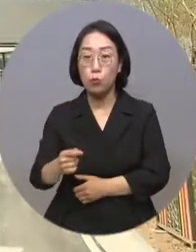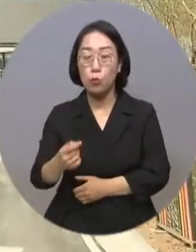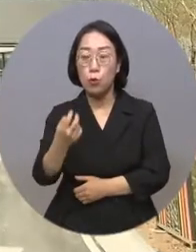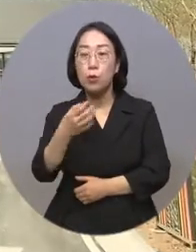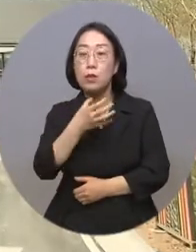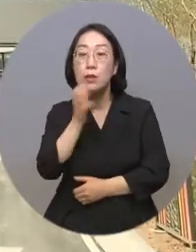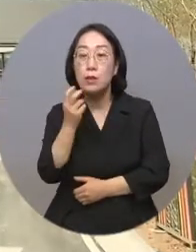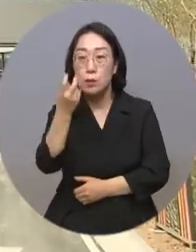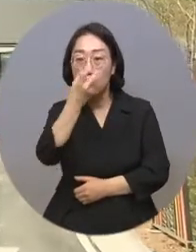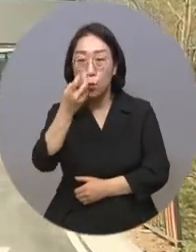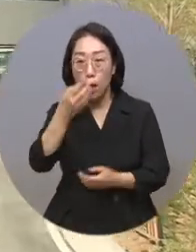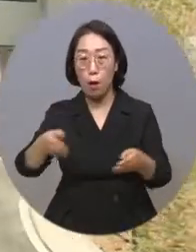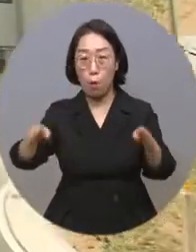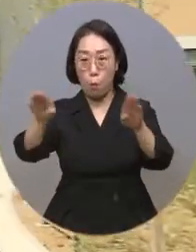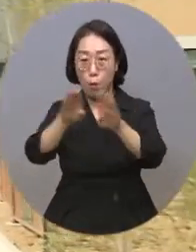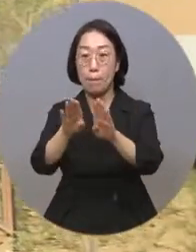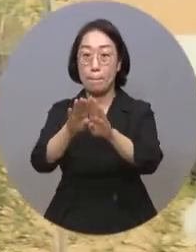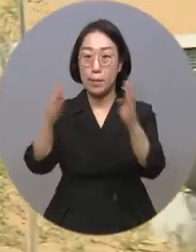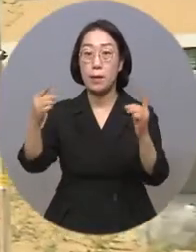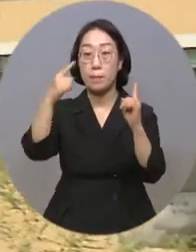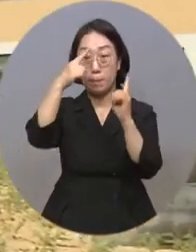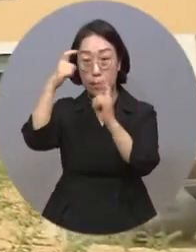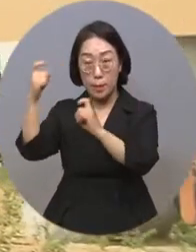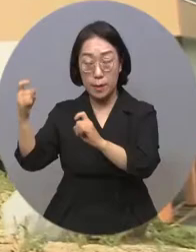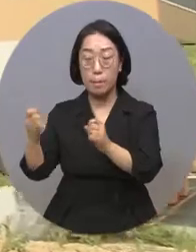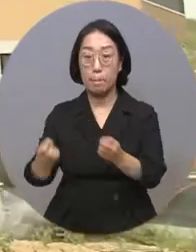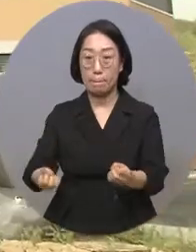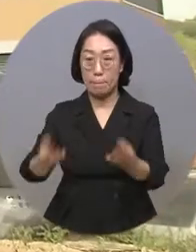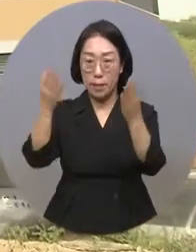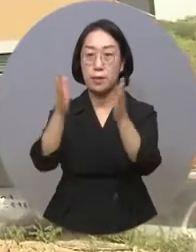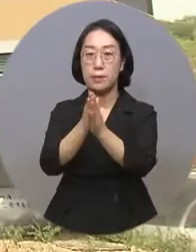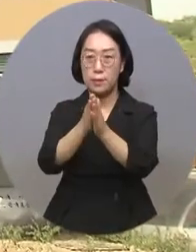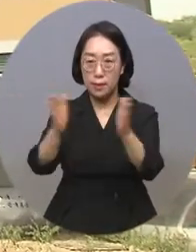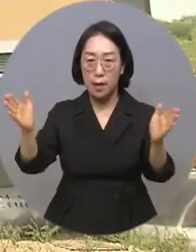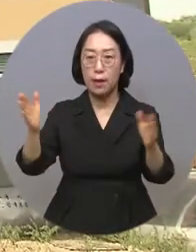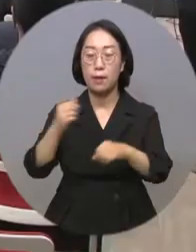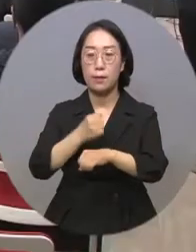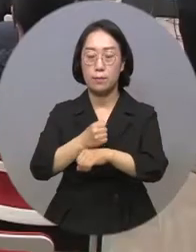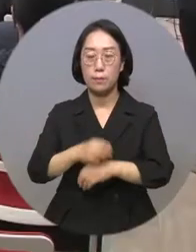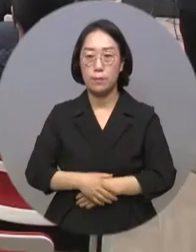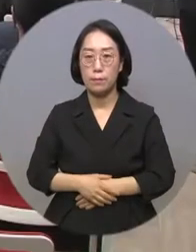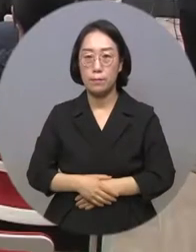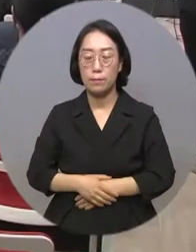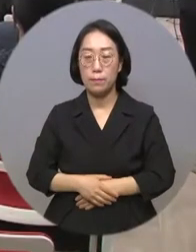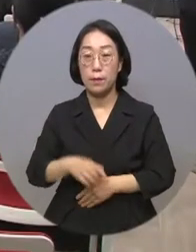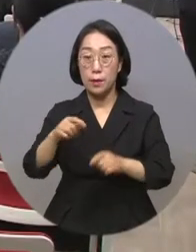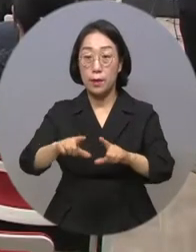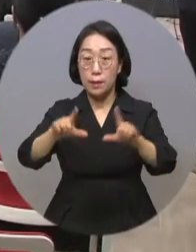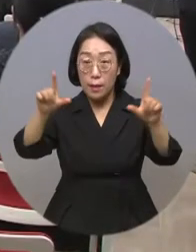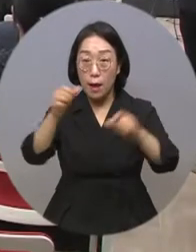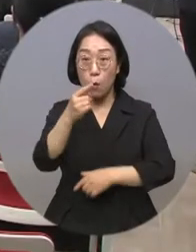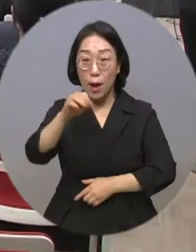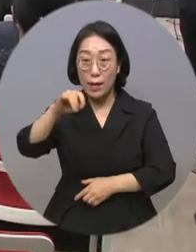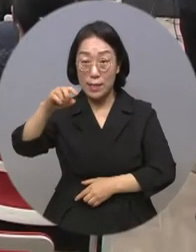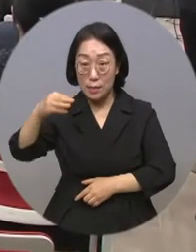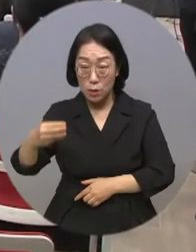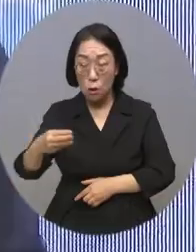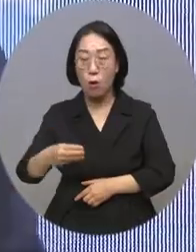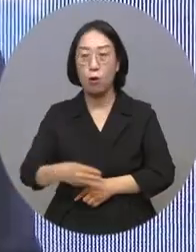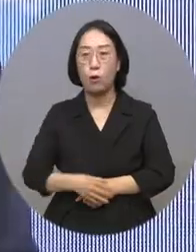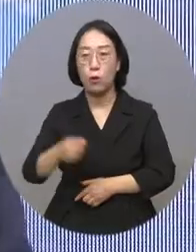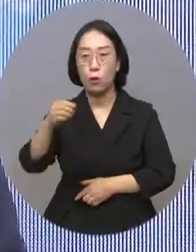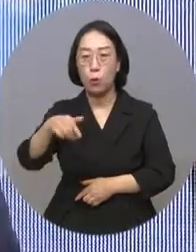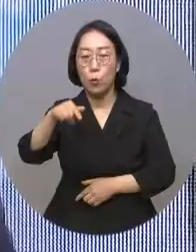4월 27일 개원식과 함께 본격적으로 운영을 시작했습니다. 개원식에는 황기철